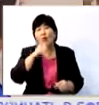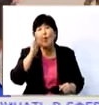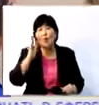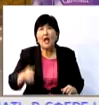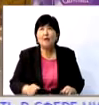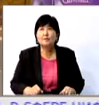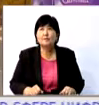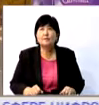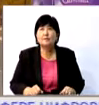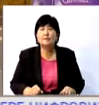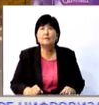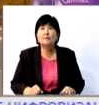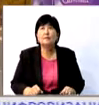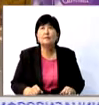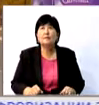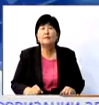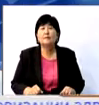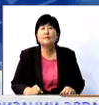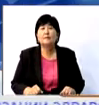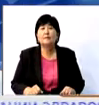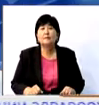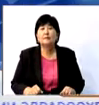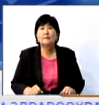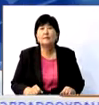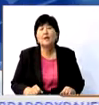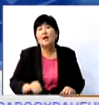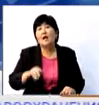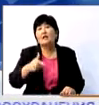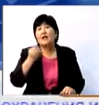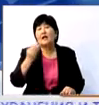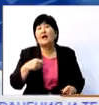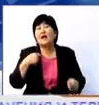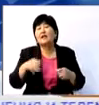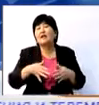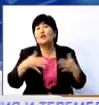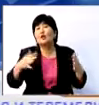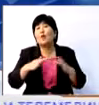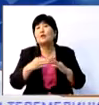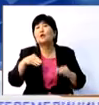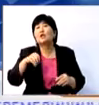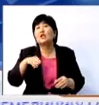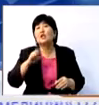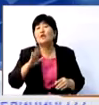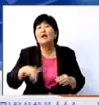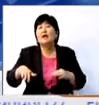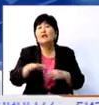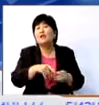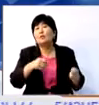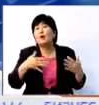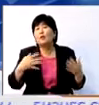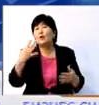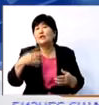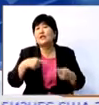Туриман, Чингис Абаев, Тосхан Сатпай, телеканал Кызылорда. Шалагашская ярмарка раскинулась в поселке Титово. Сельчане привезли более